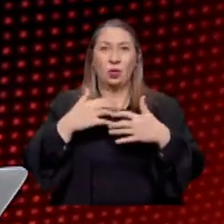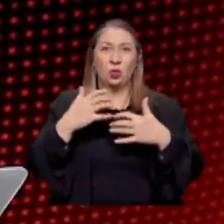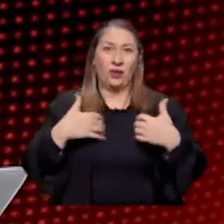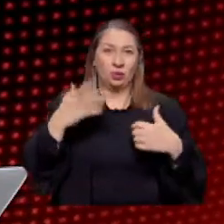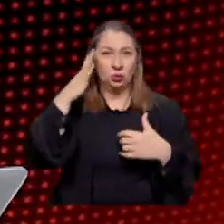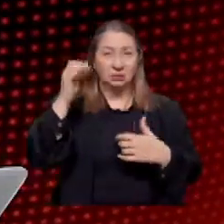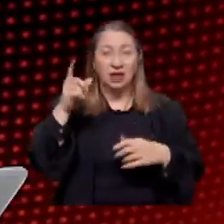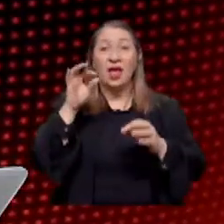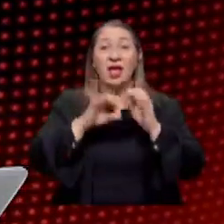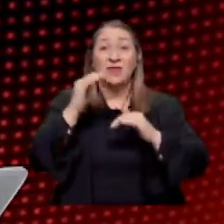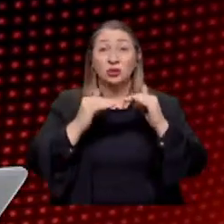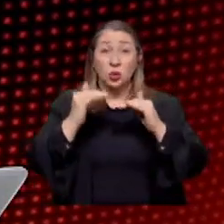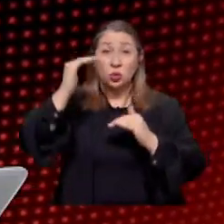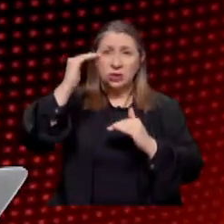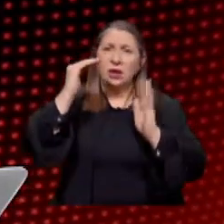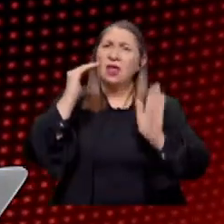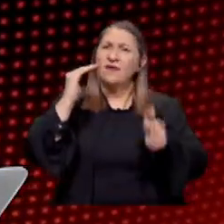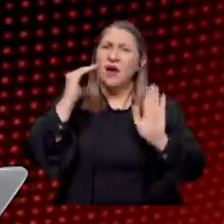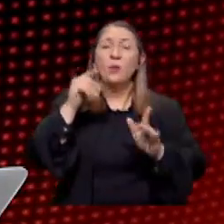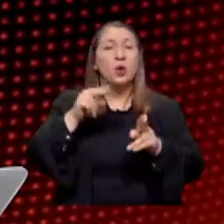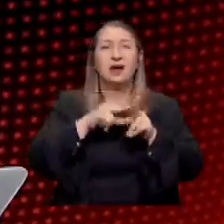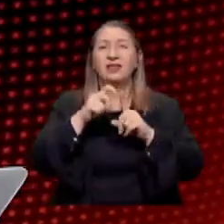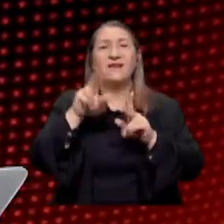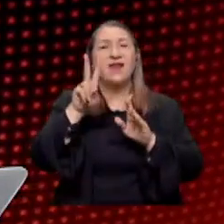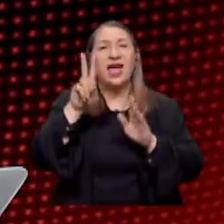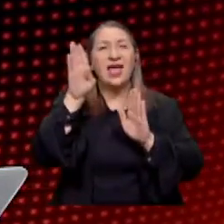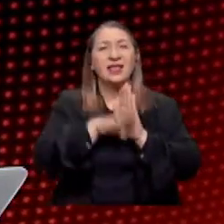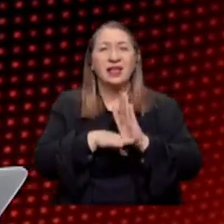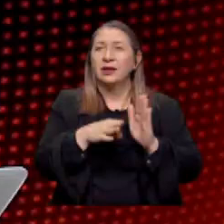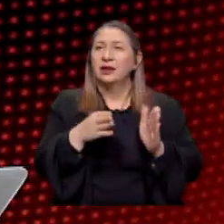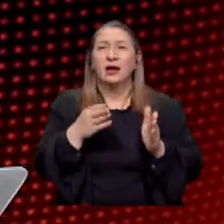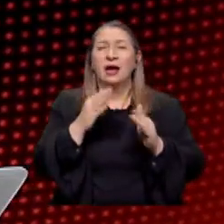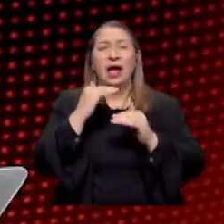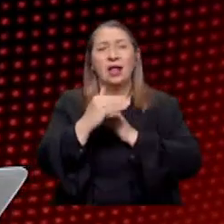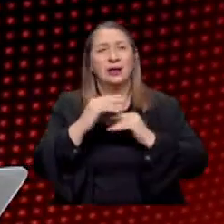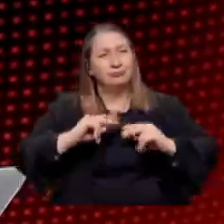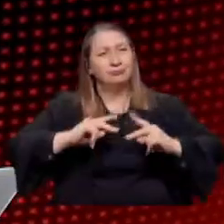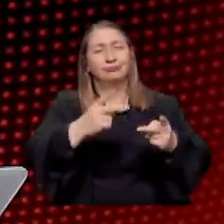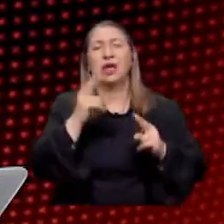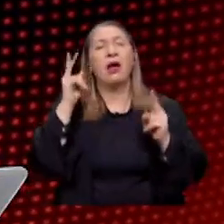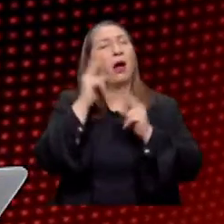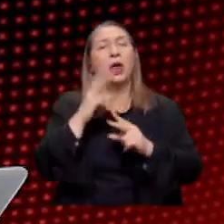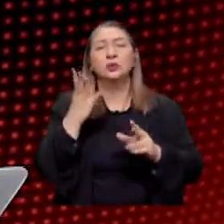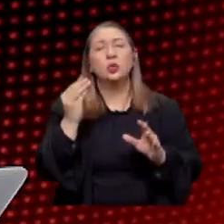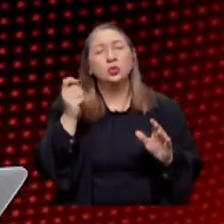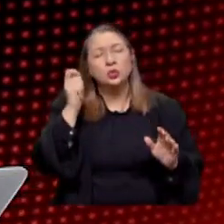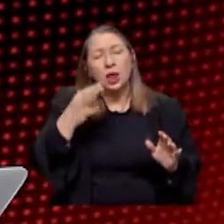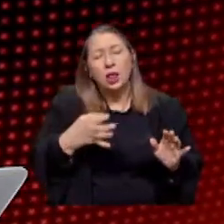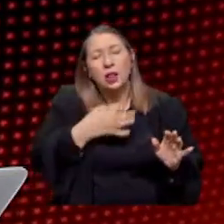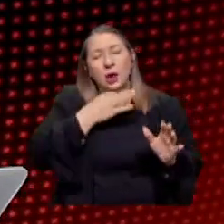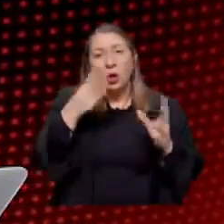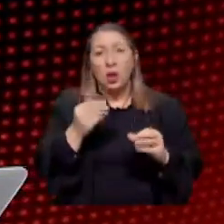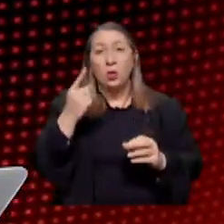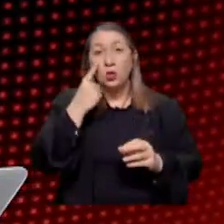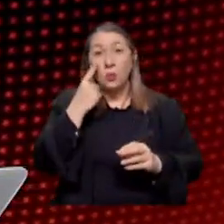göre enflasyon bu kadar yüksek olduğunda bu KDV indirimlerinin halka yansıması hayal. Ve çok zorda kalan hükümet